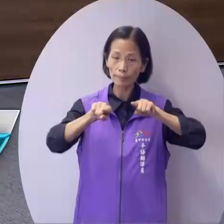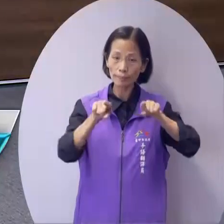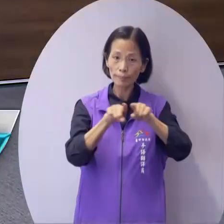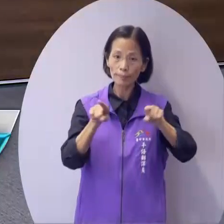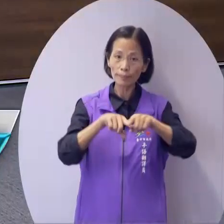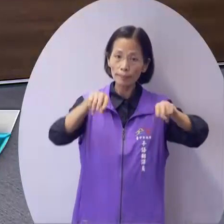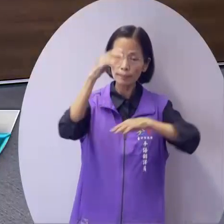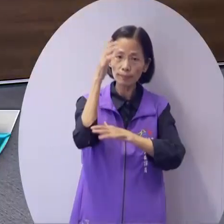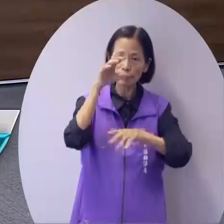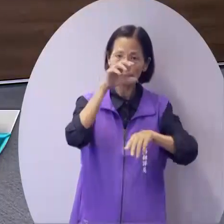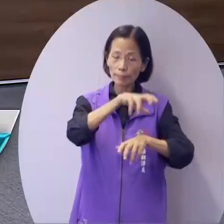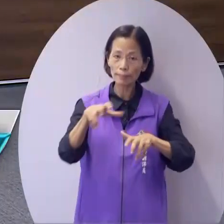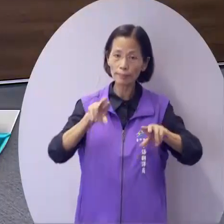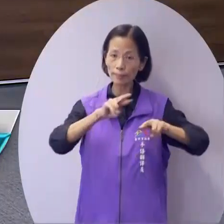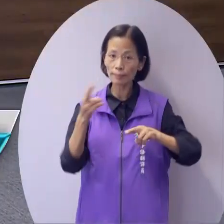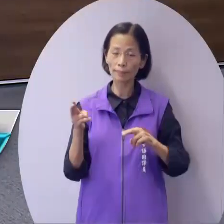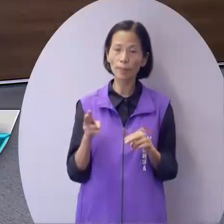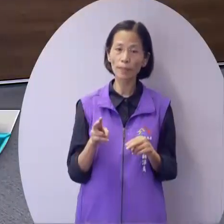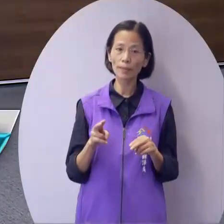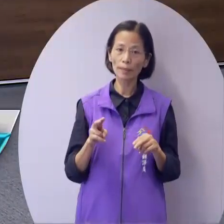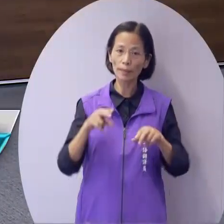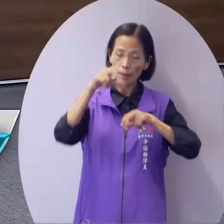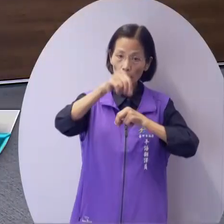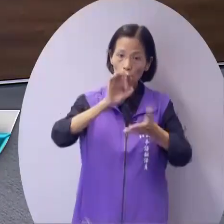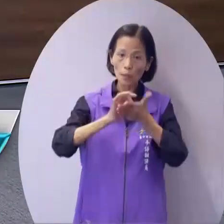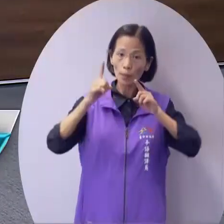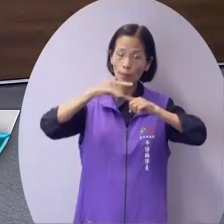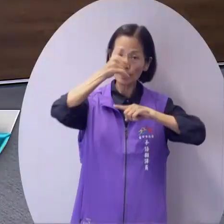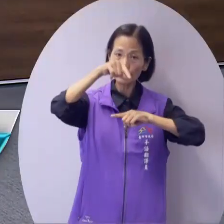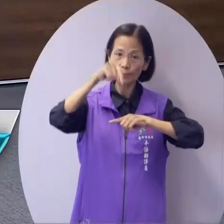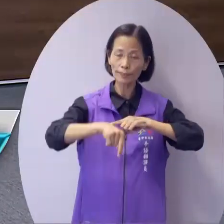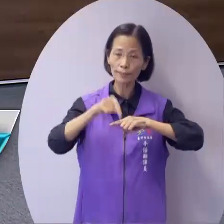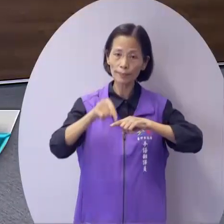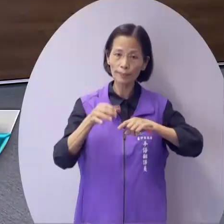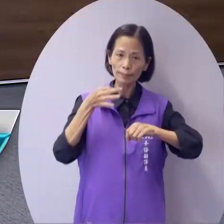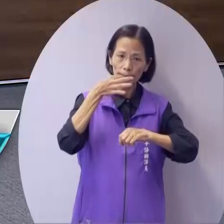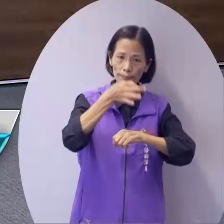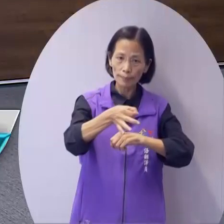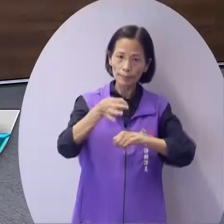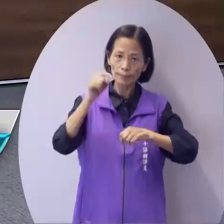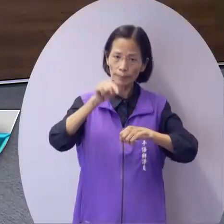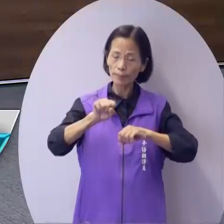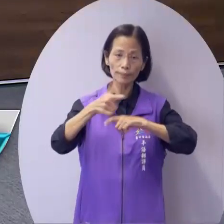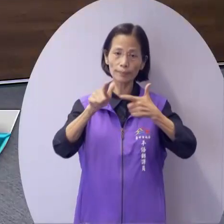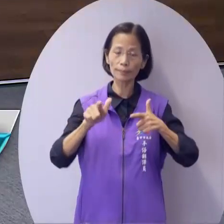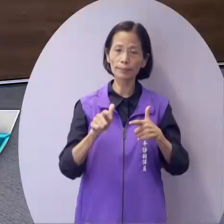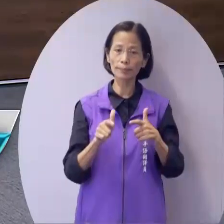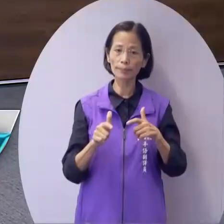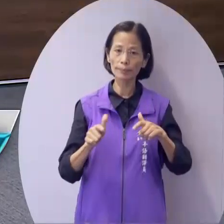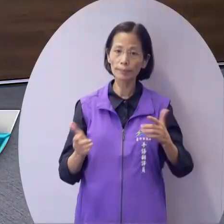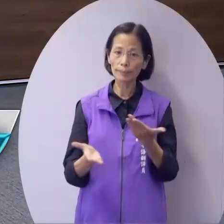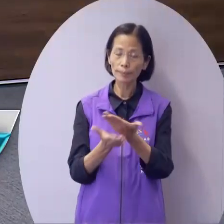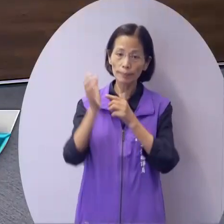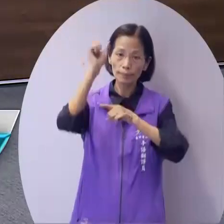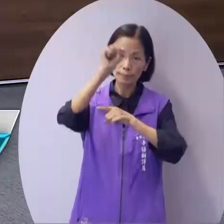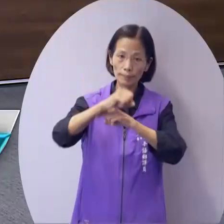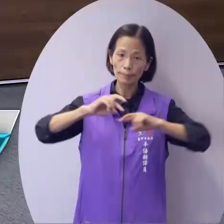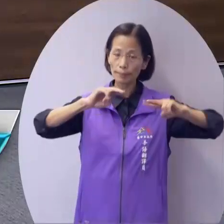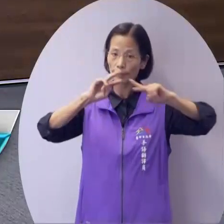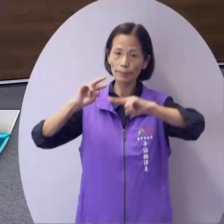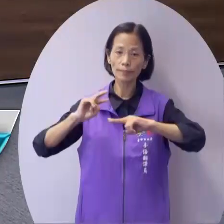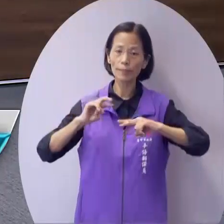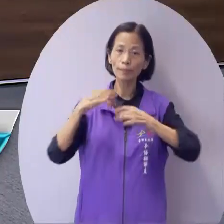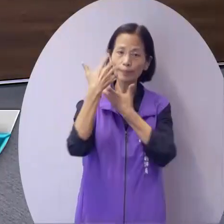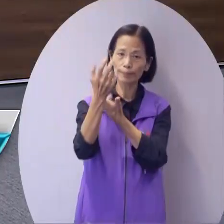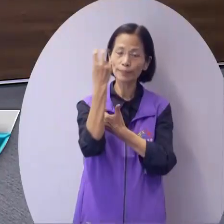理，应更正为约用人员。因本案未涉及垫付金额异动，拟请同意修正文字，敬